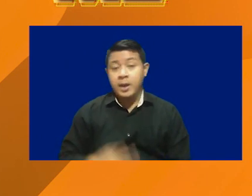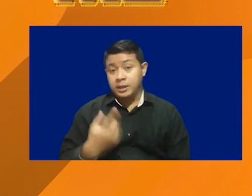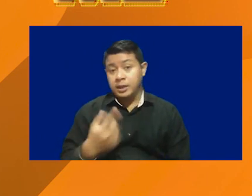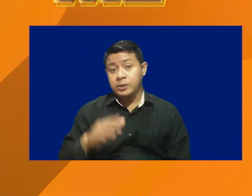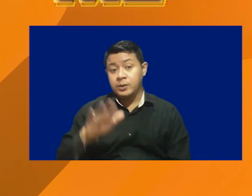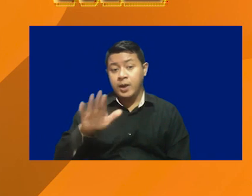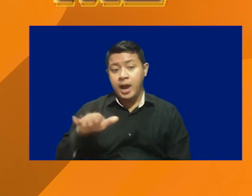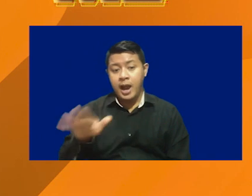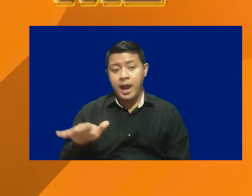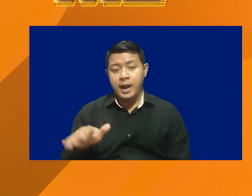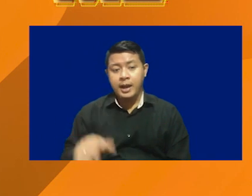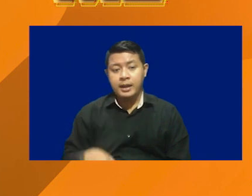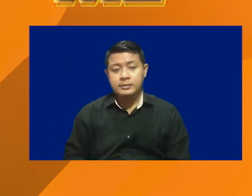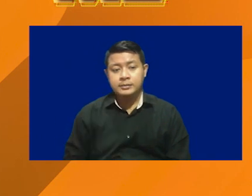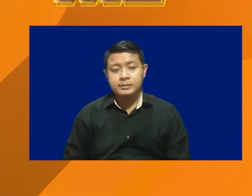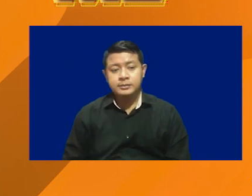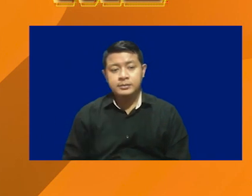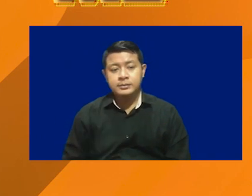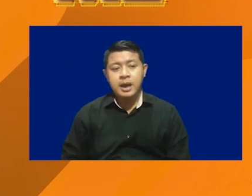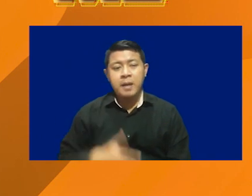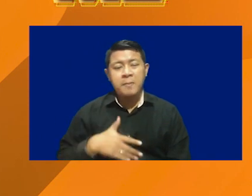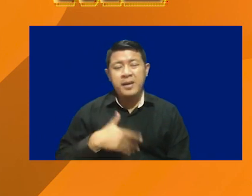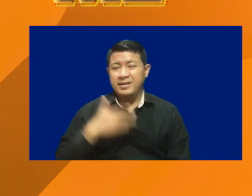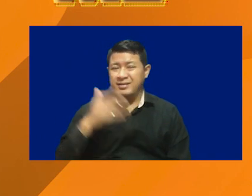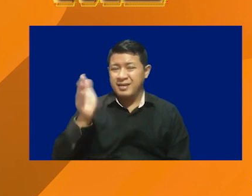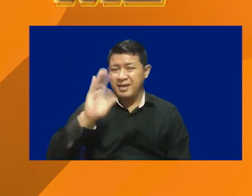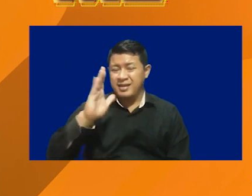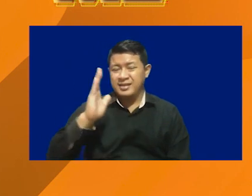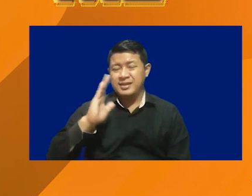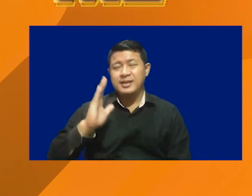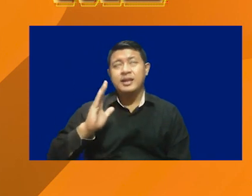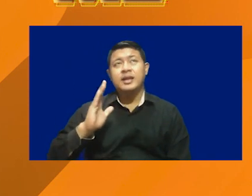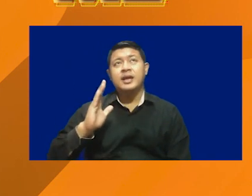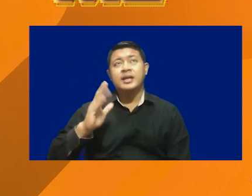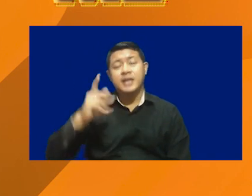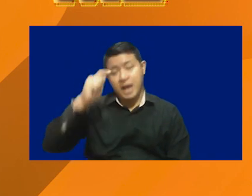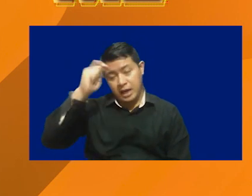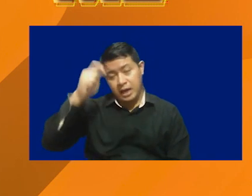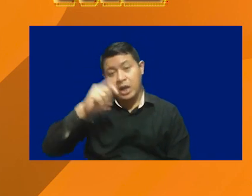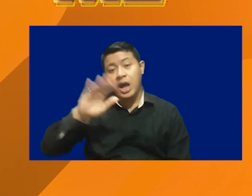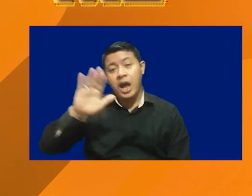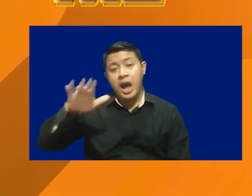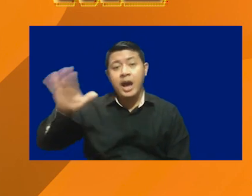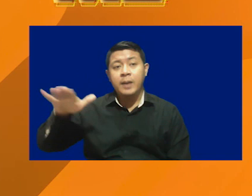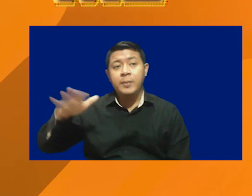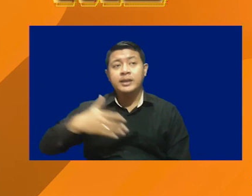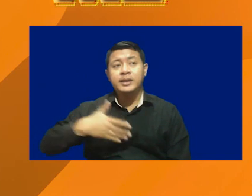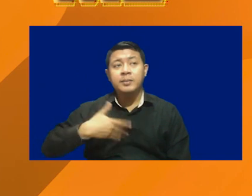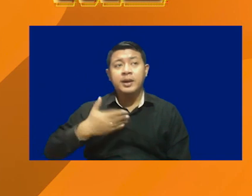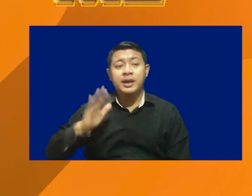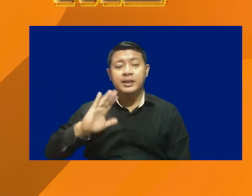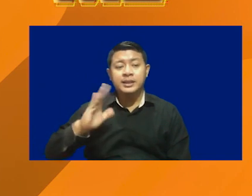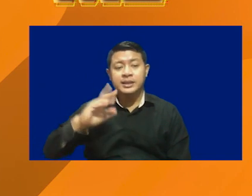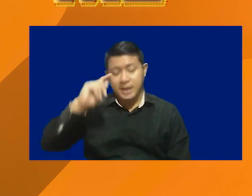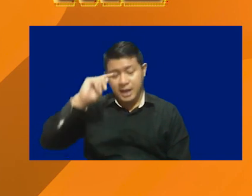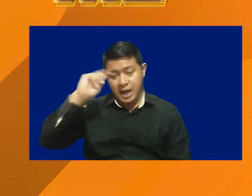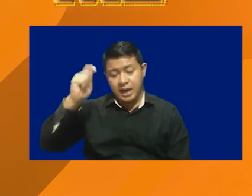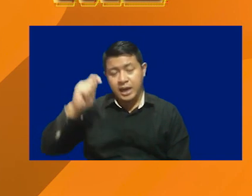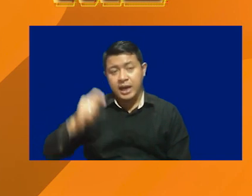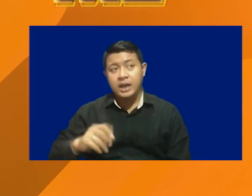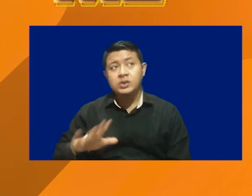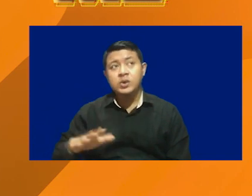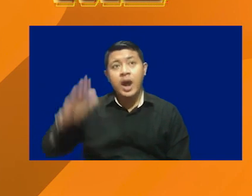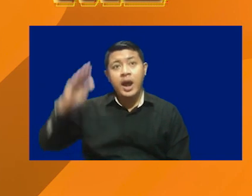Apa yang terjadi bila seorang anak merasa tidak dihargai, seorang